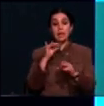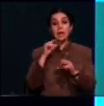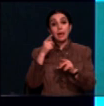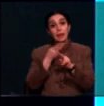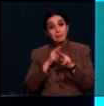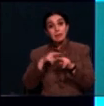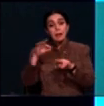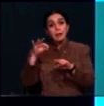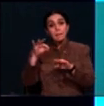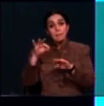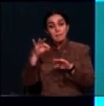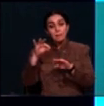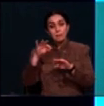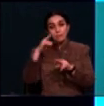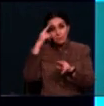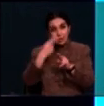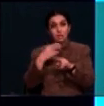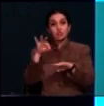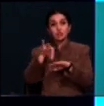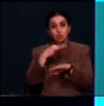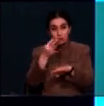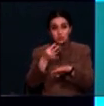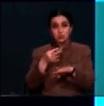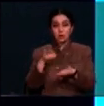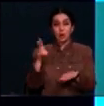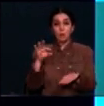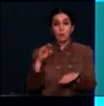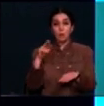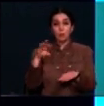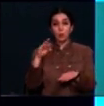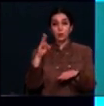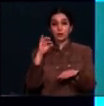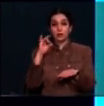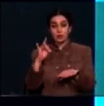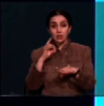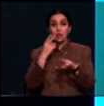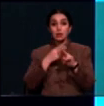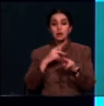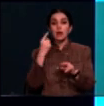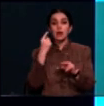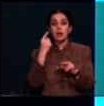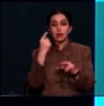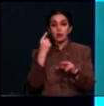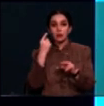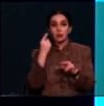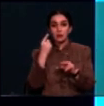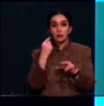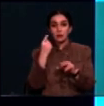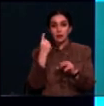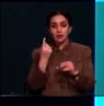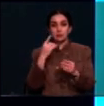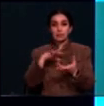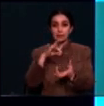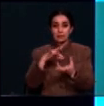жены, кайнага, яки кайын. Покер, покер, это один вид карточной